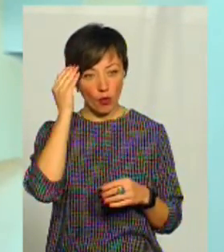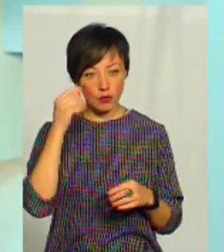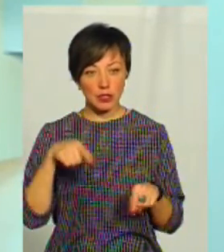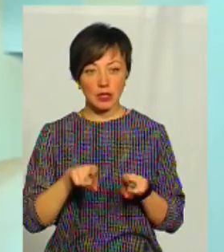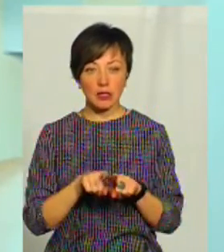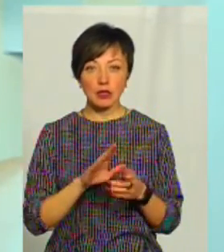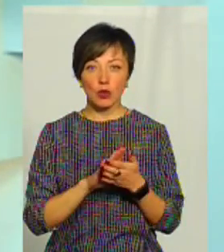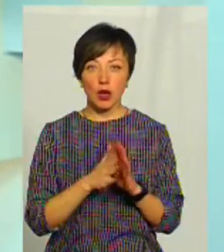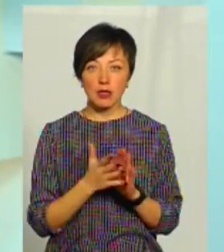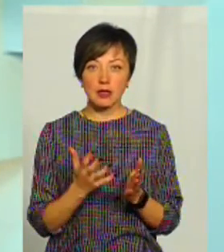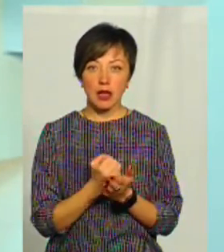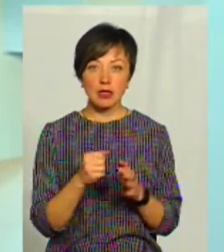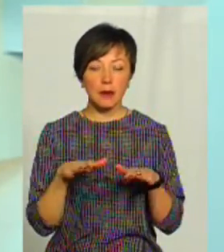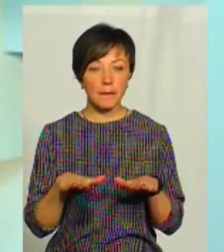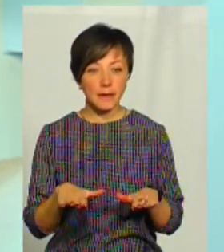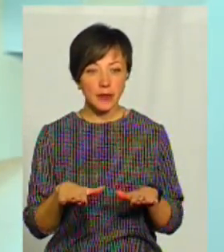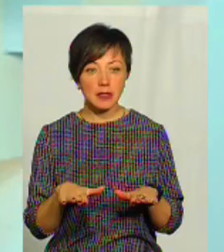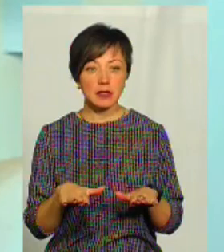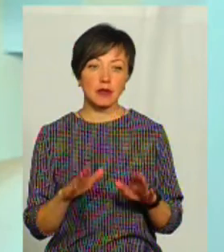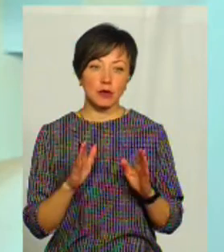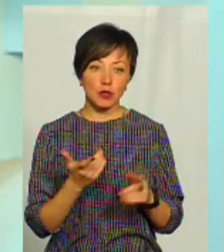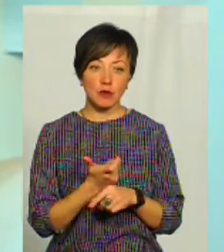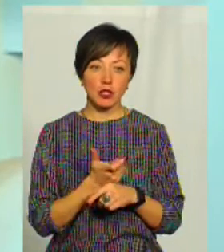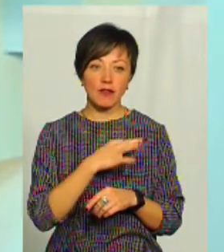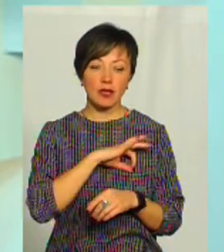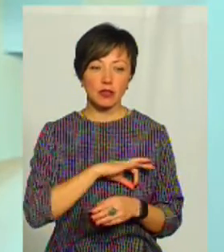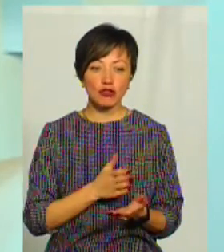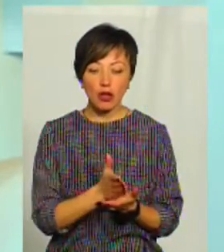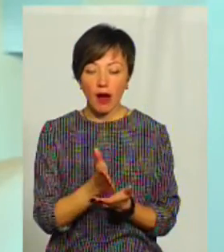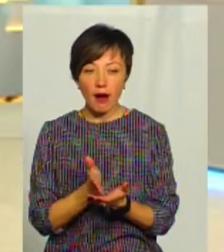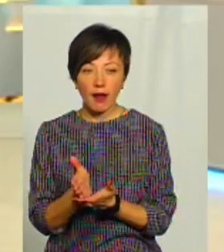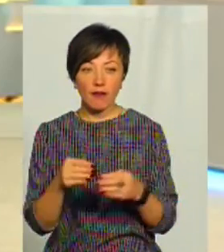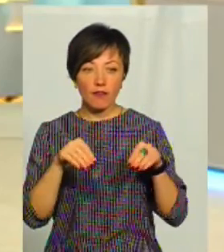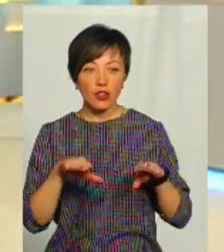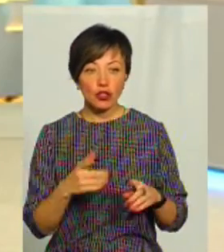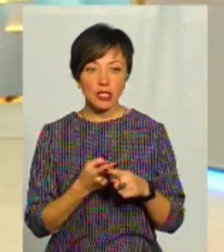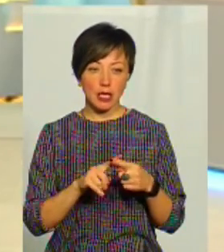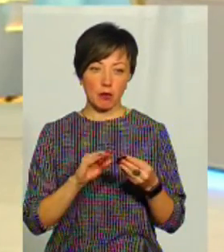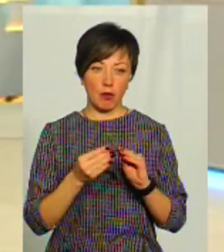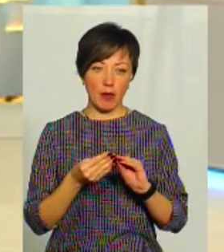от та ситуація, яка склалася на місці, будуть найбільш ефективними шляхи вирішення